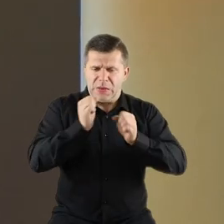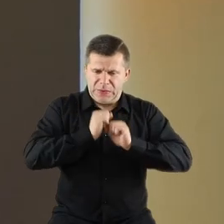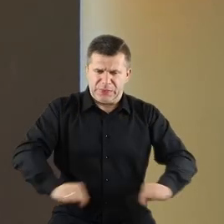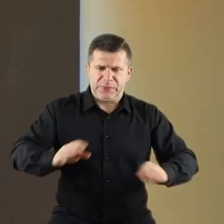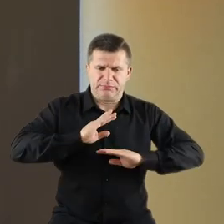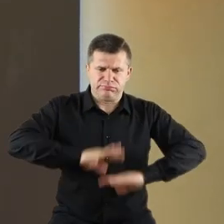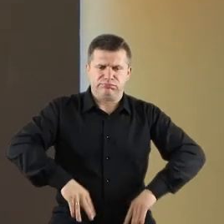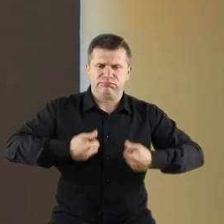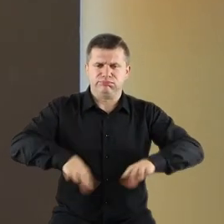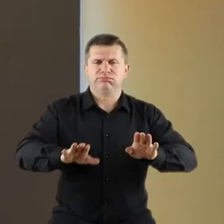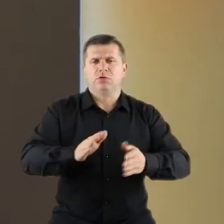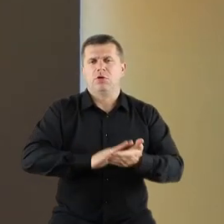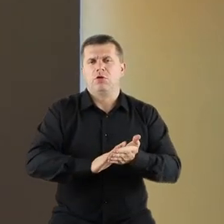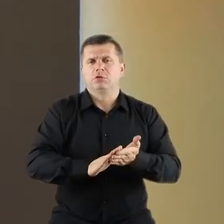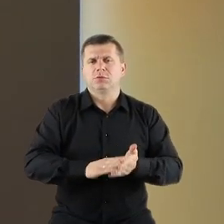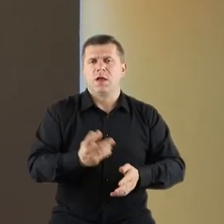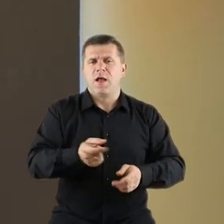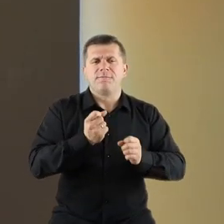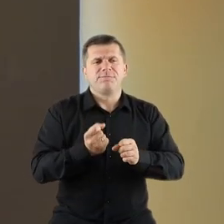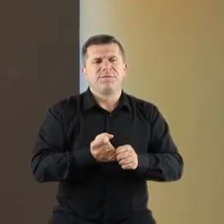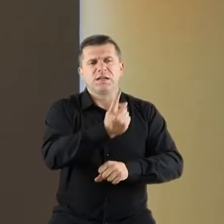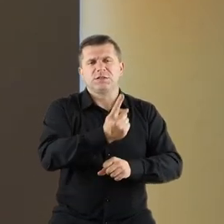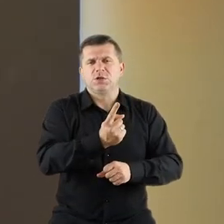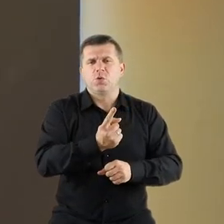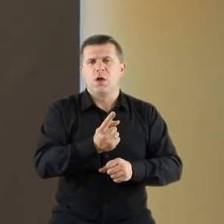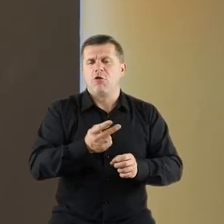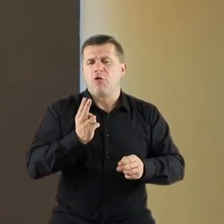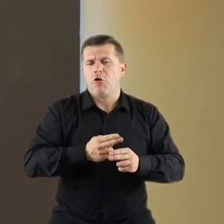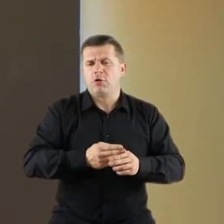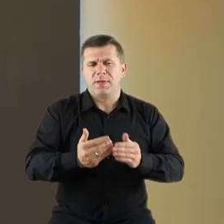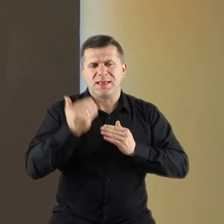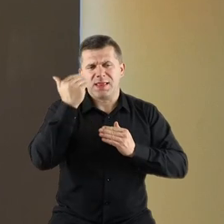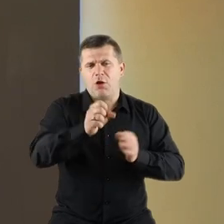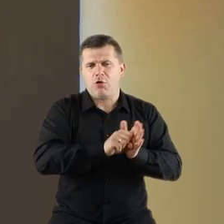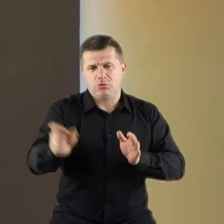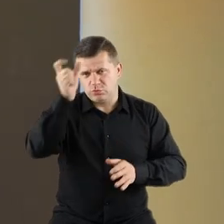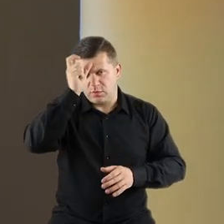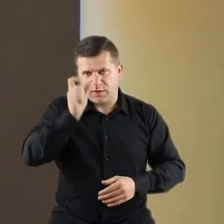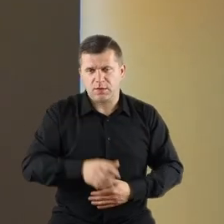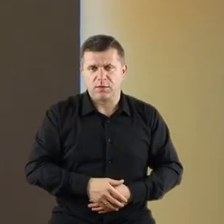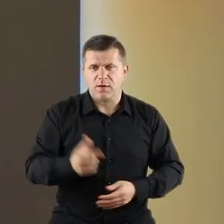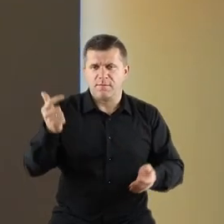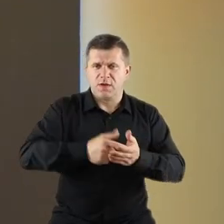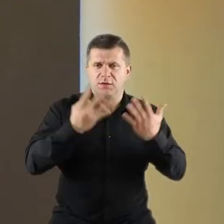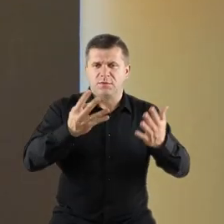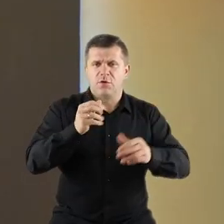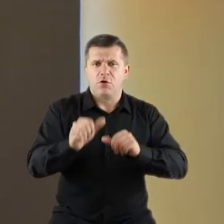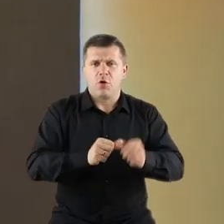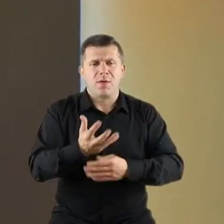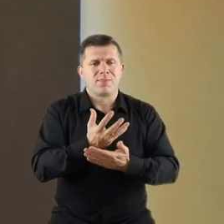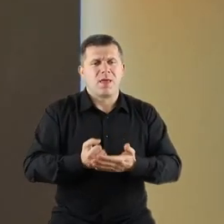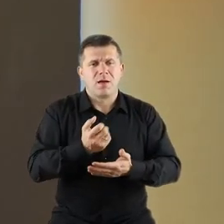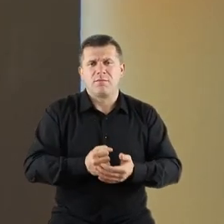przede wszystkim wysyła się chorobę poza sferę bliską człowiekowi tutaj też 2009 roku Z nagrań